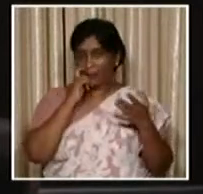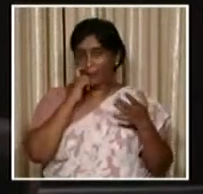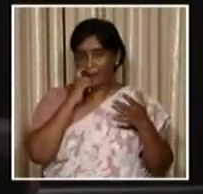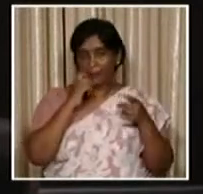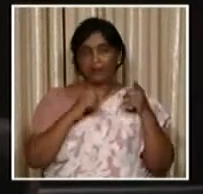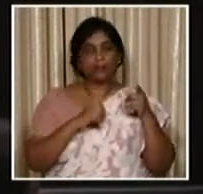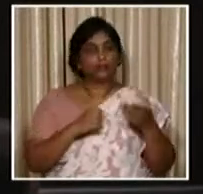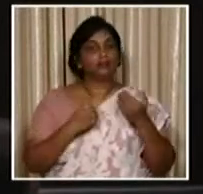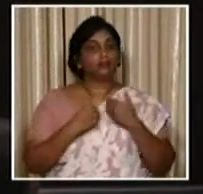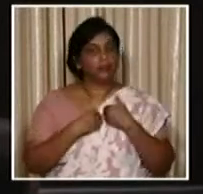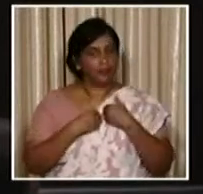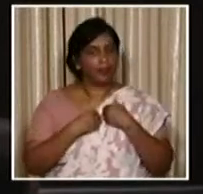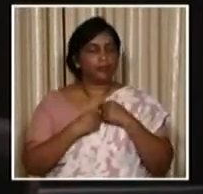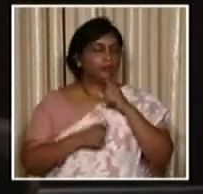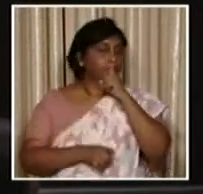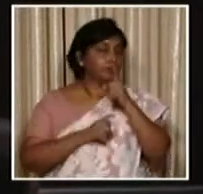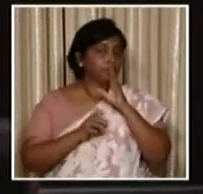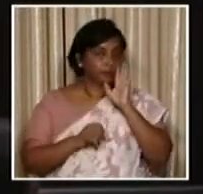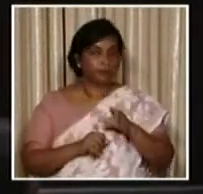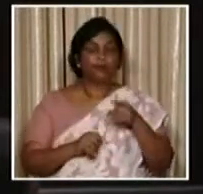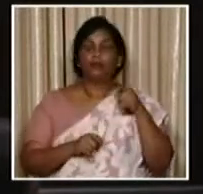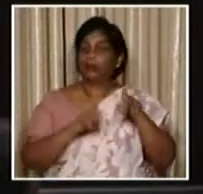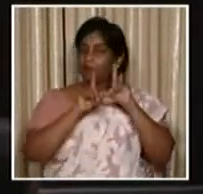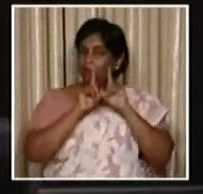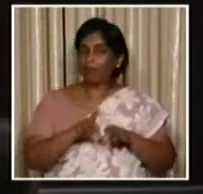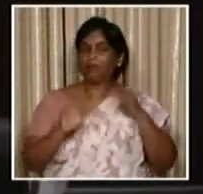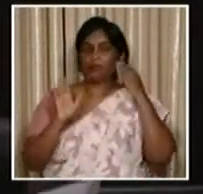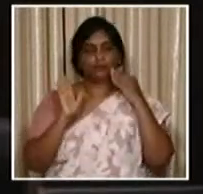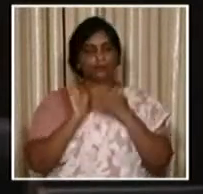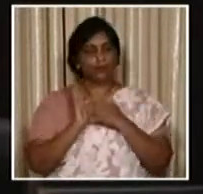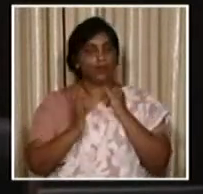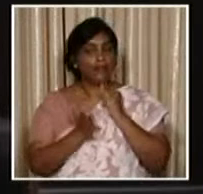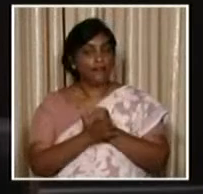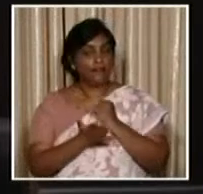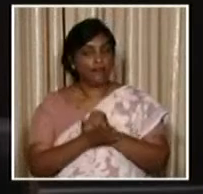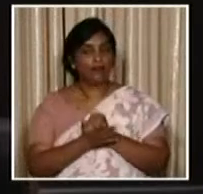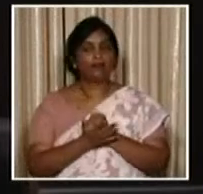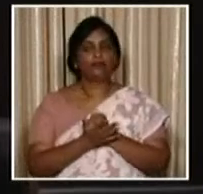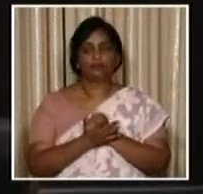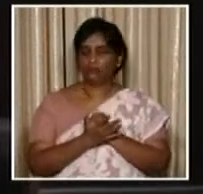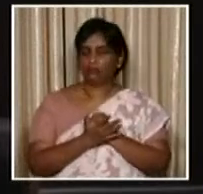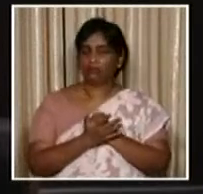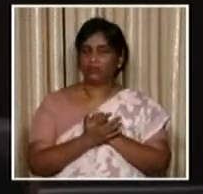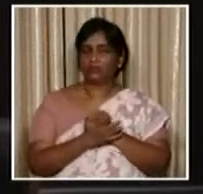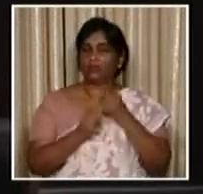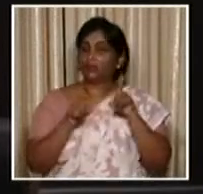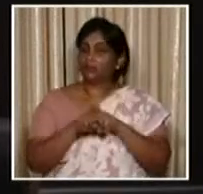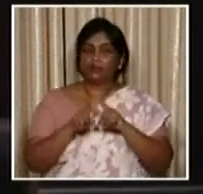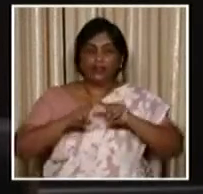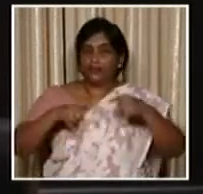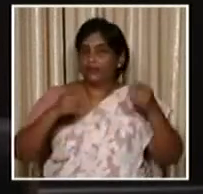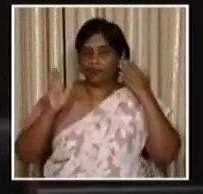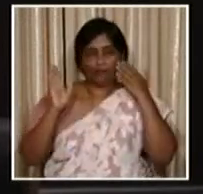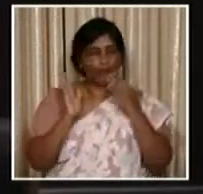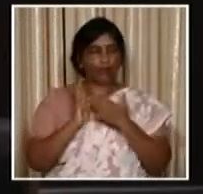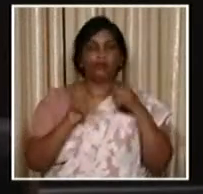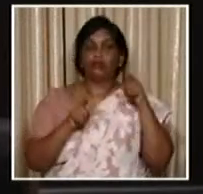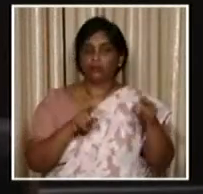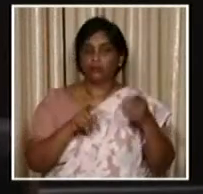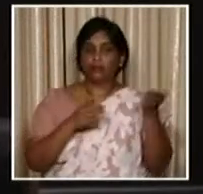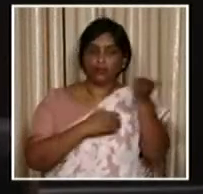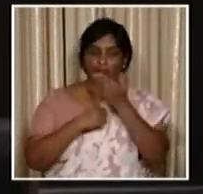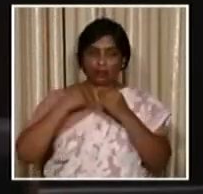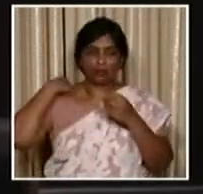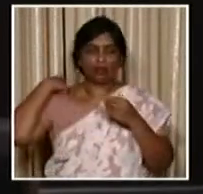ගණන් ගත්තේ නැහැ අපි කතා කරන්නේ මෙන්න මේ සිද්ධ වෙච්ච වැරදි ගැන එහෙම නැතුව වෙන දෙයක් නෙමෙයි ඒ නිසා